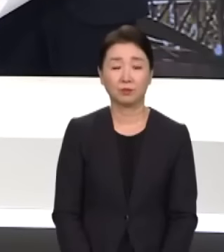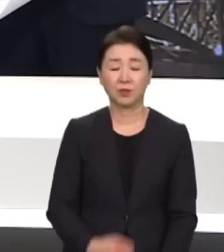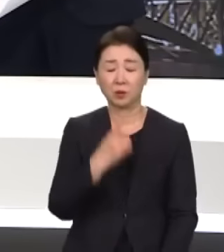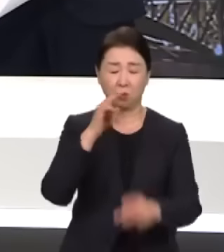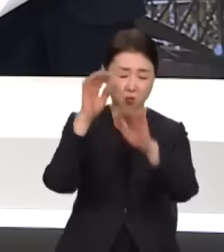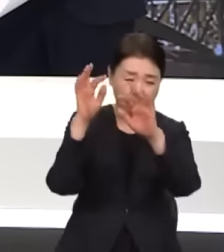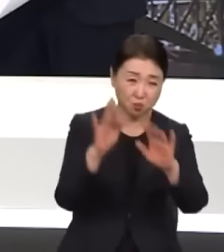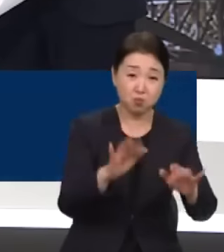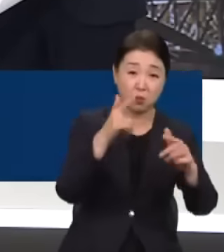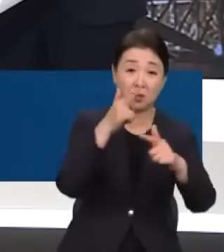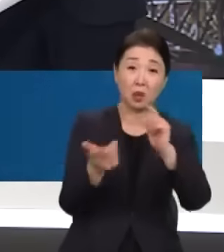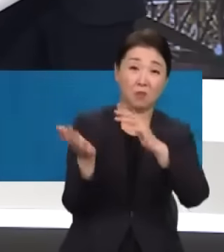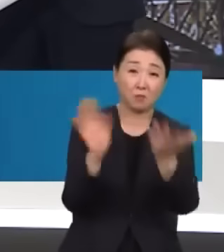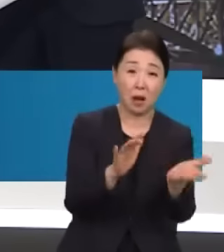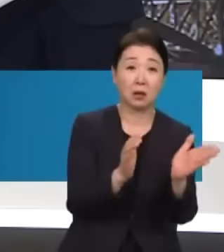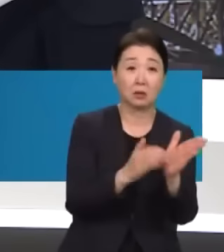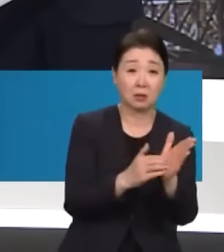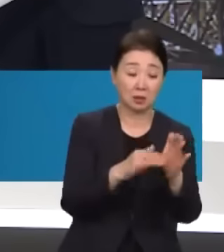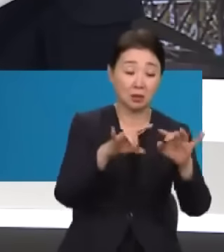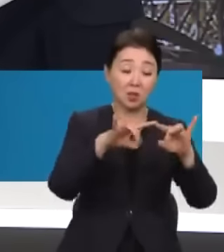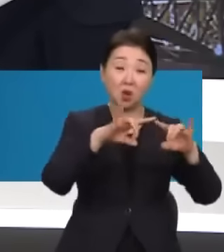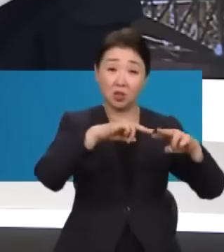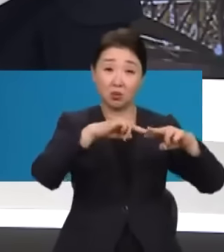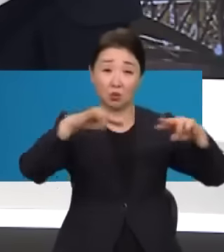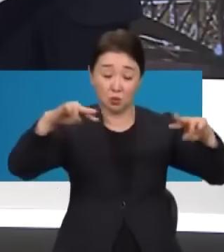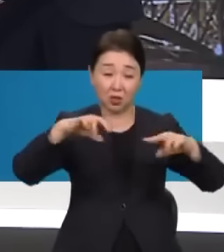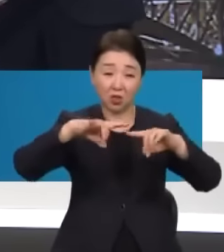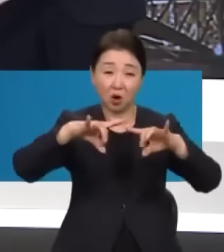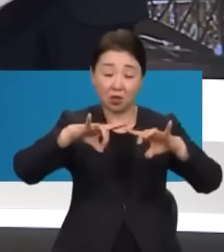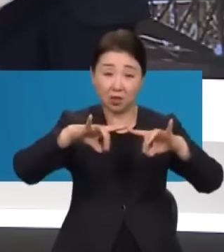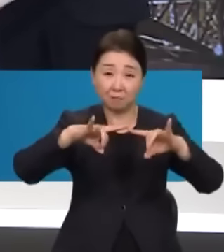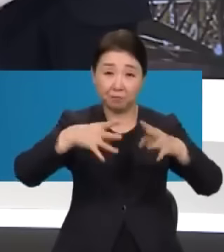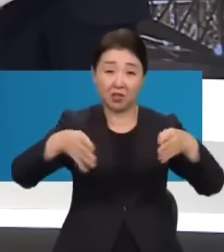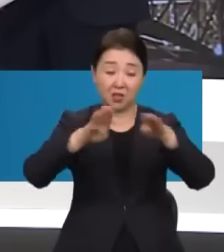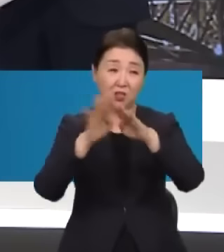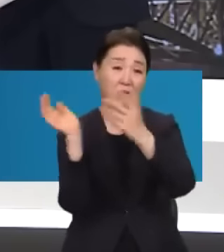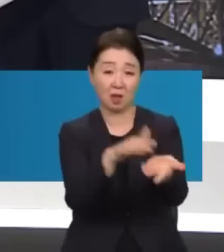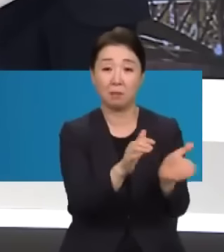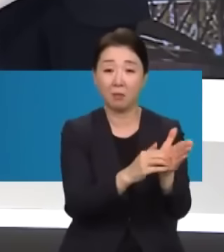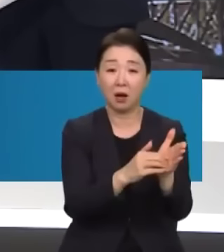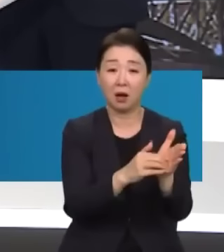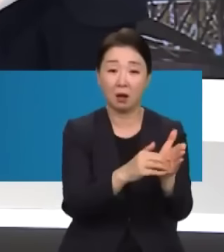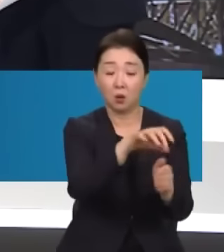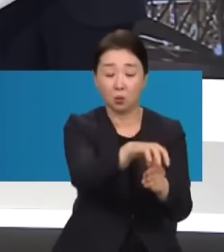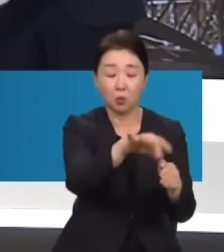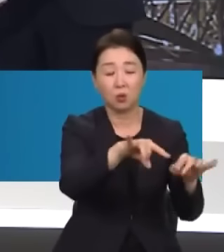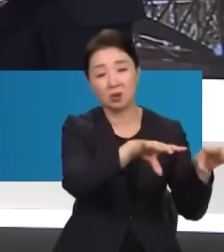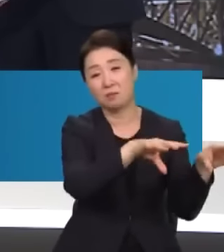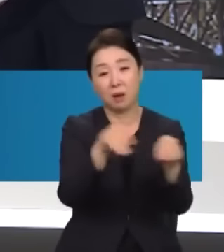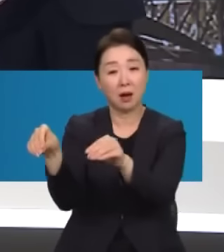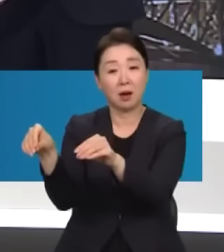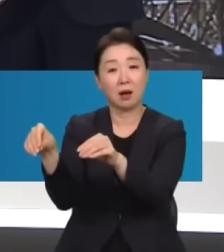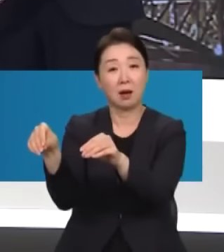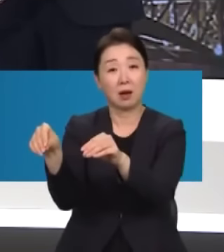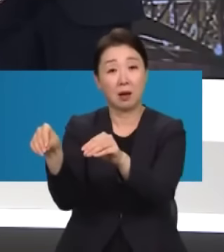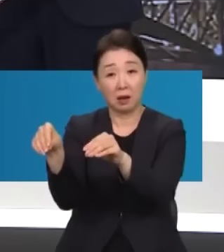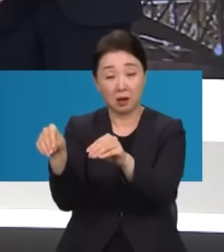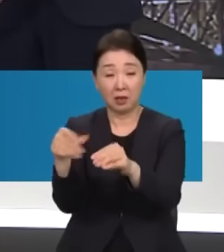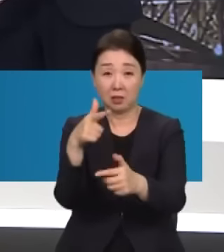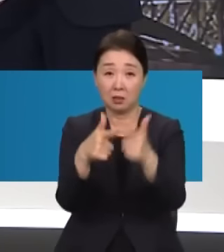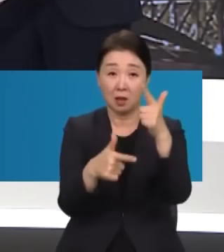폭설 속에 쓰러진 나무가 전기줄과 전기시설을 덮치면서 곳곳에서 정전 사태도 잇따랐습니다. 그런데